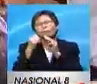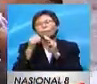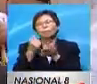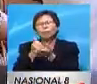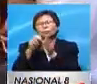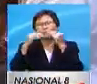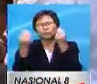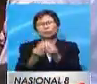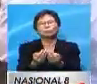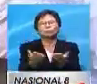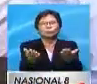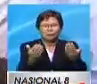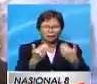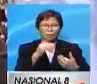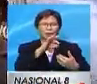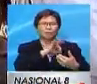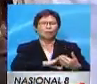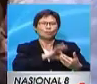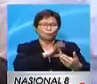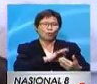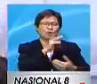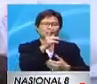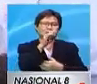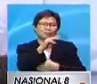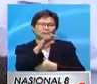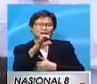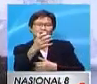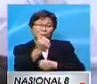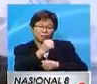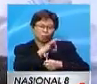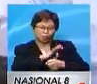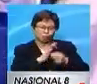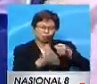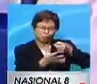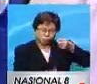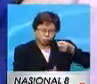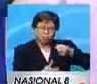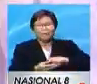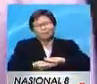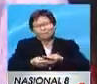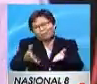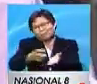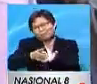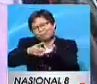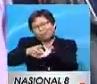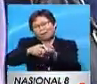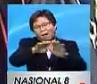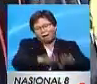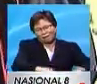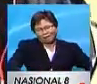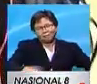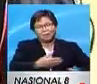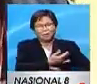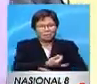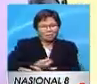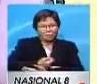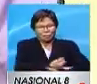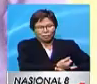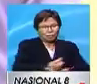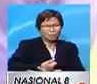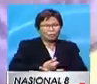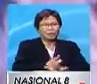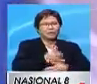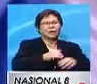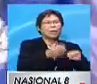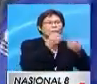semula keuntungan yang KMC dapat anak-anak yatim berkenaan kemudiannya beriftar di sebuah